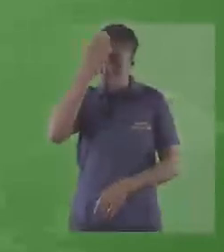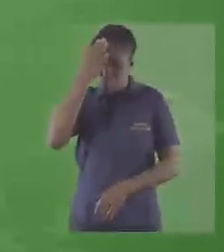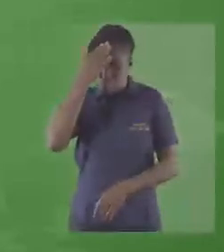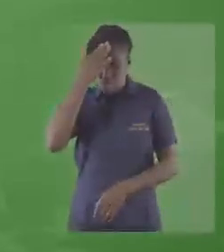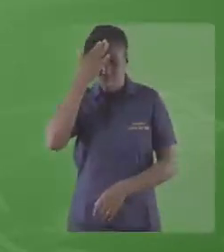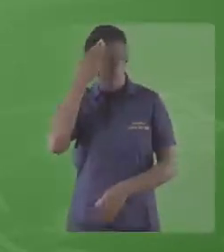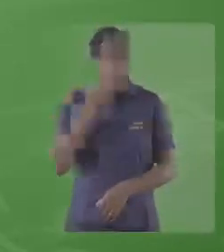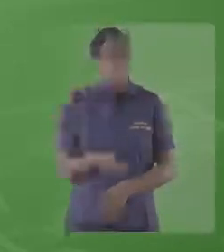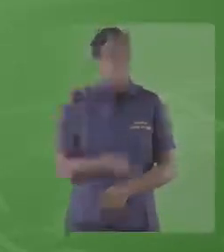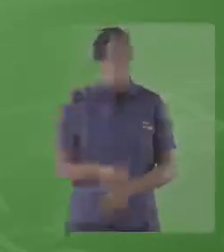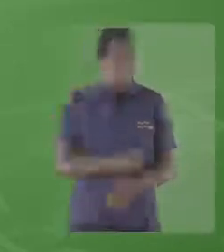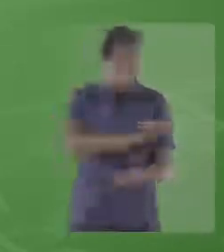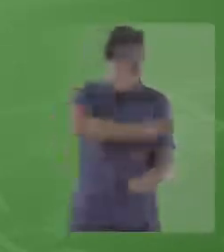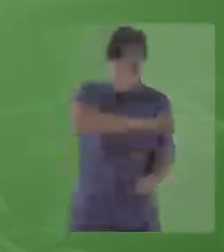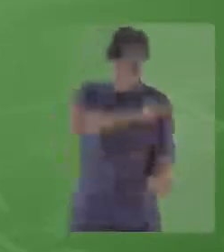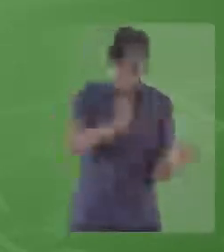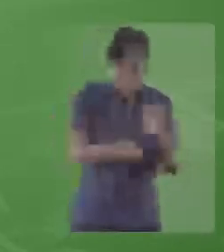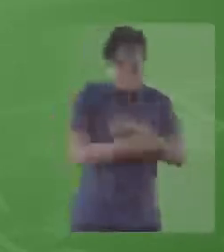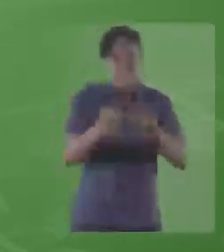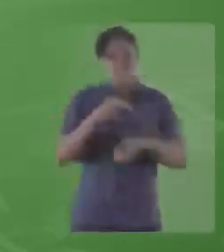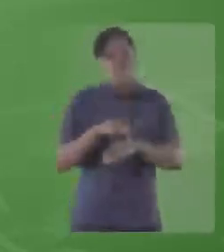maîtrise des transformations.